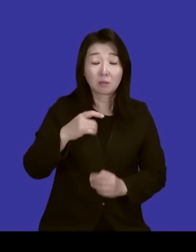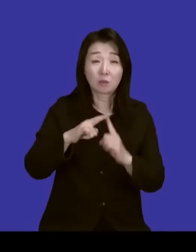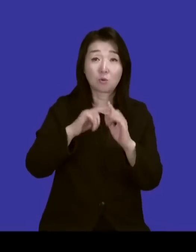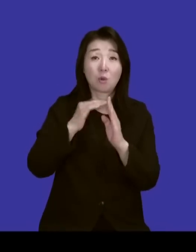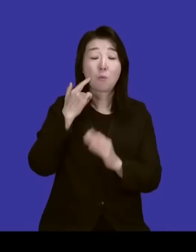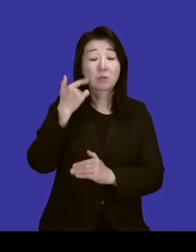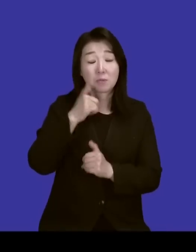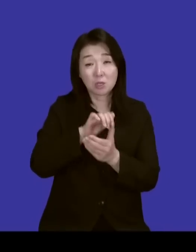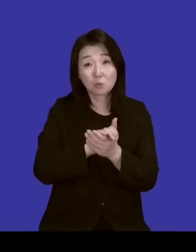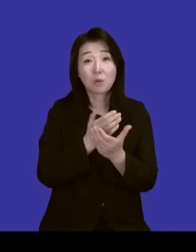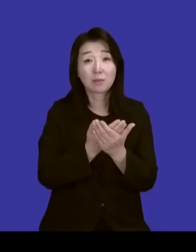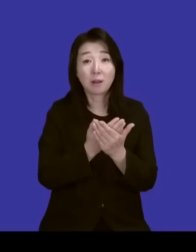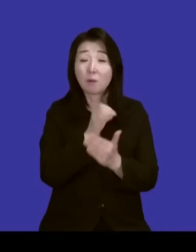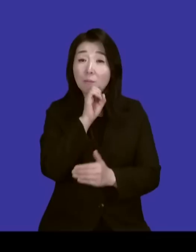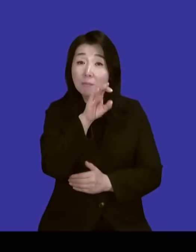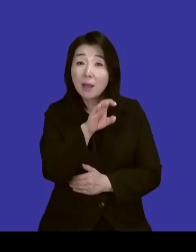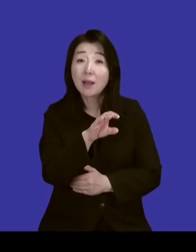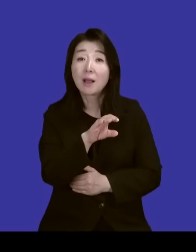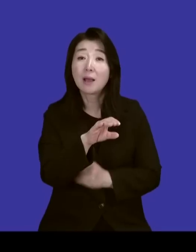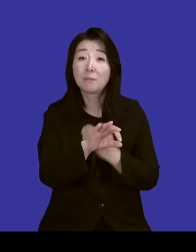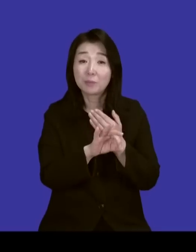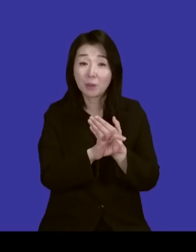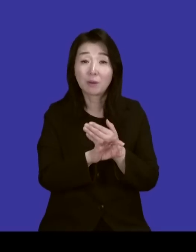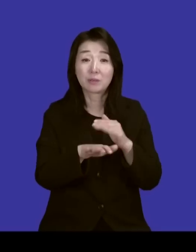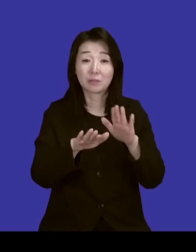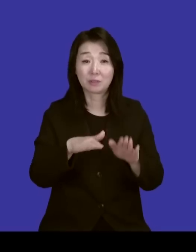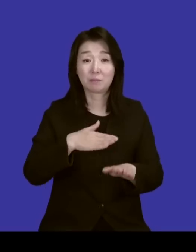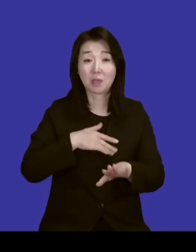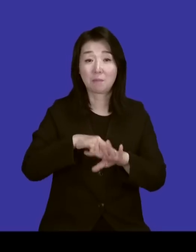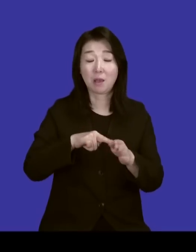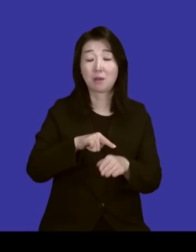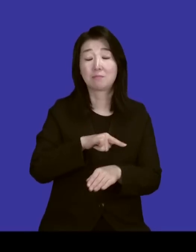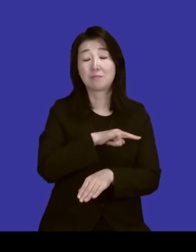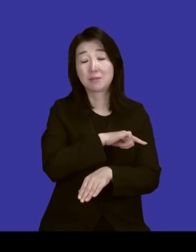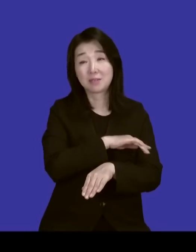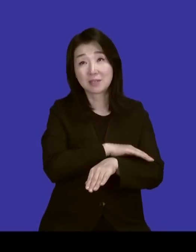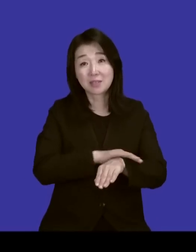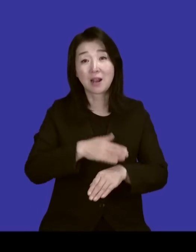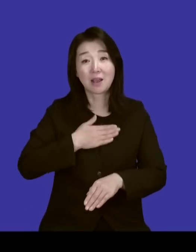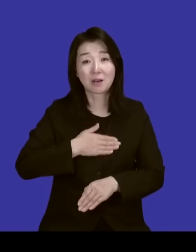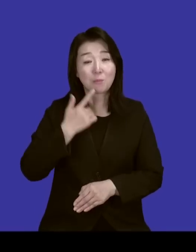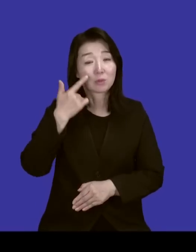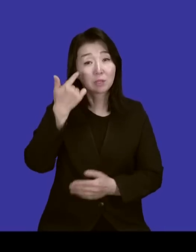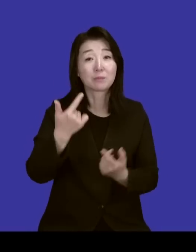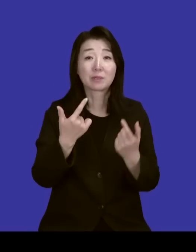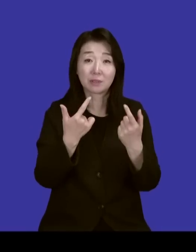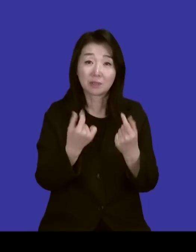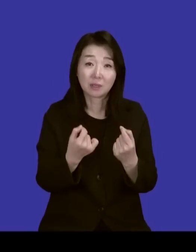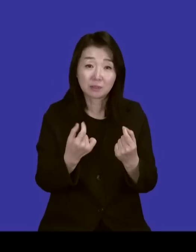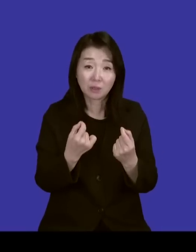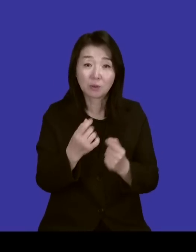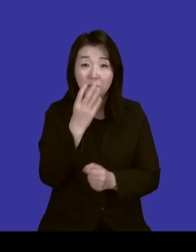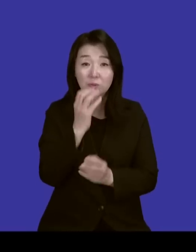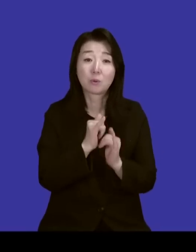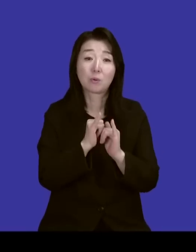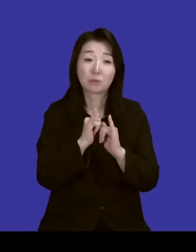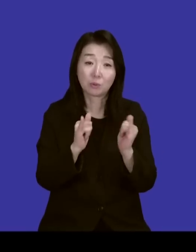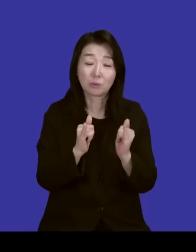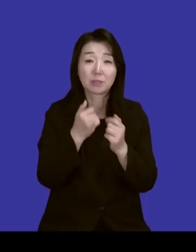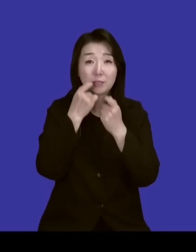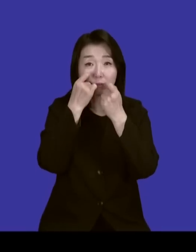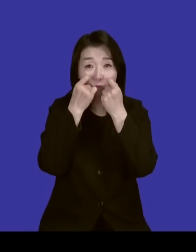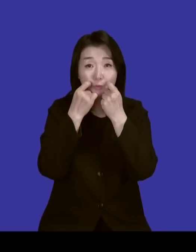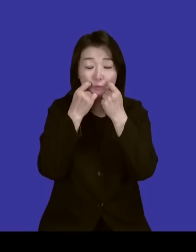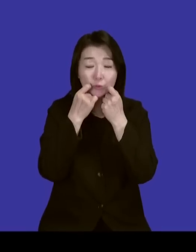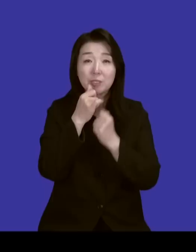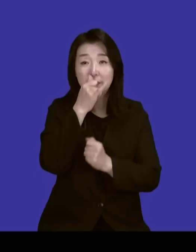목사님이니까 기도해 주세요였다면 이젠 제 마음을 제일 아시는 분은 목사님일 것 같아요라는 성도들의 눈물